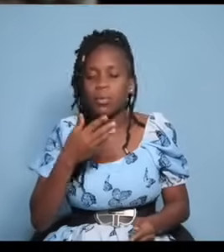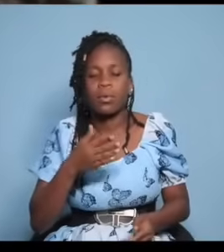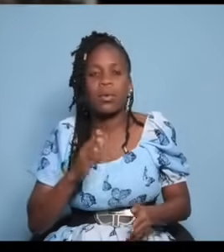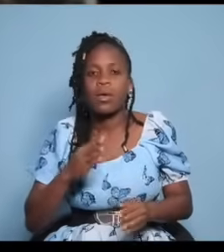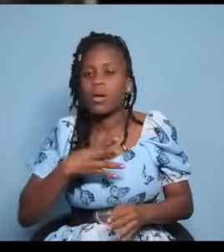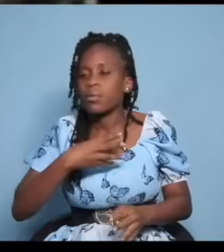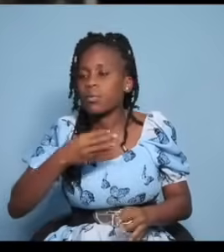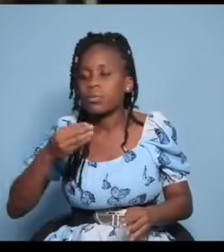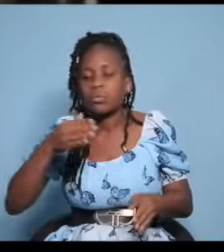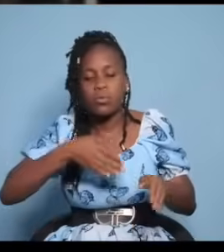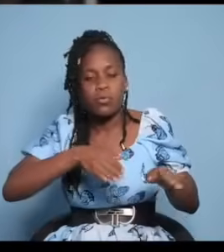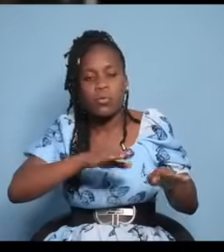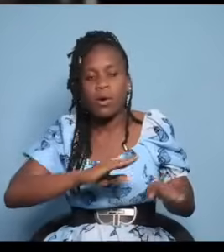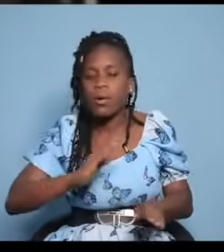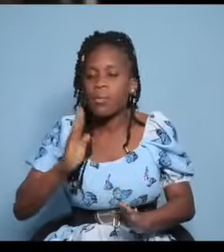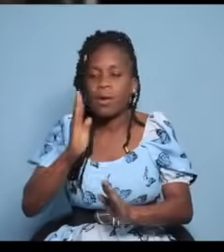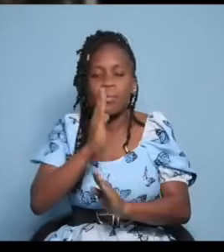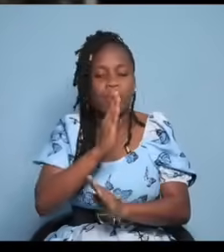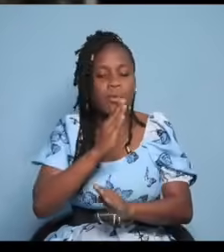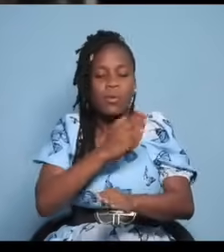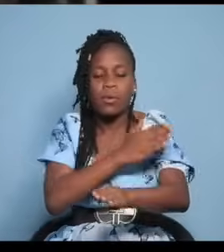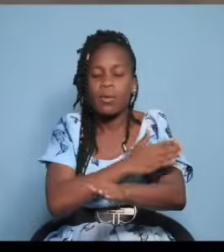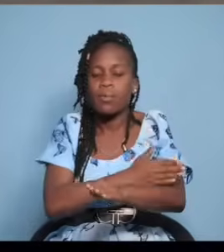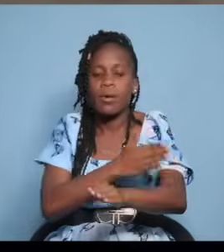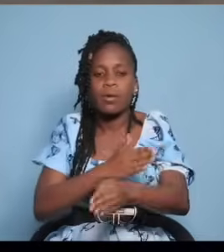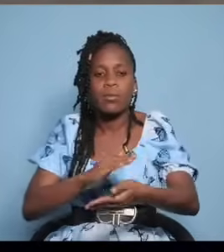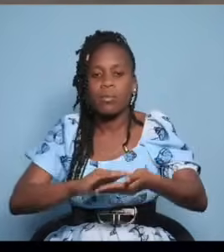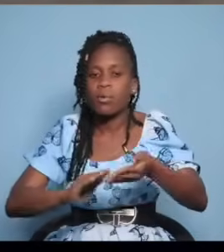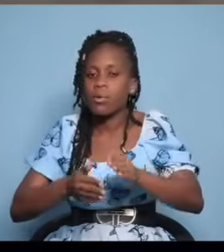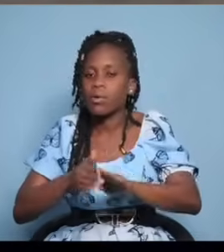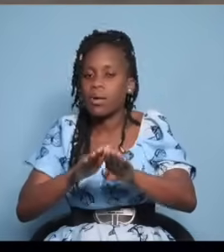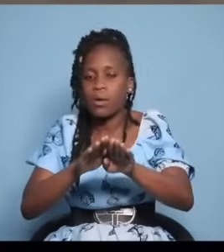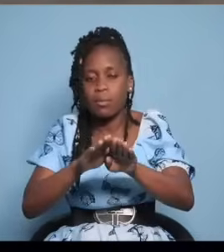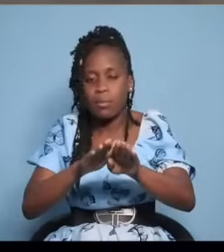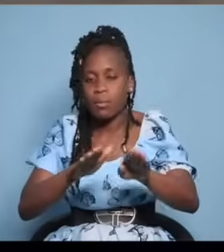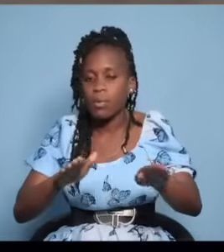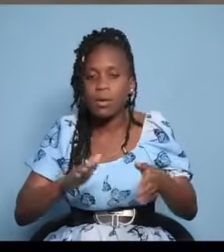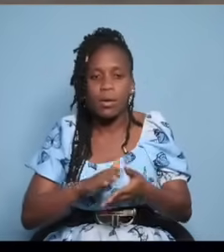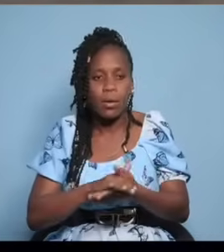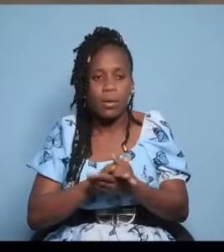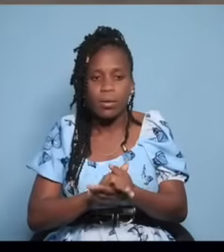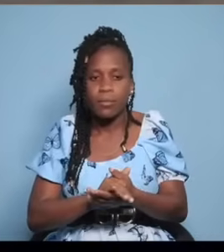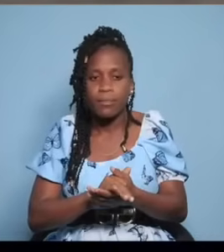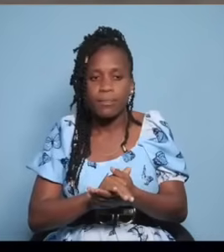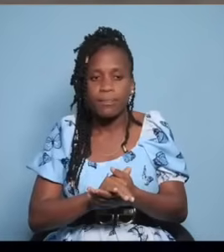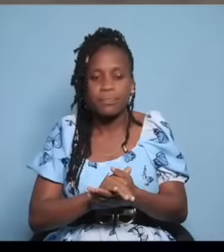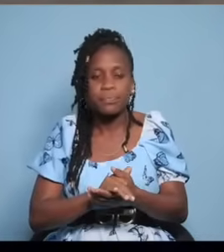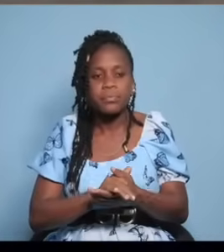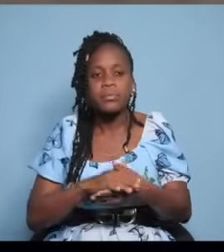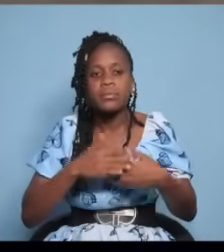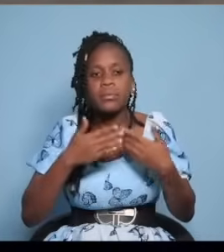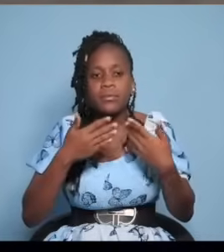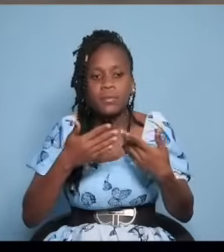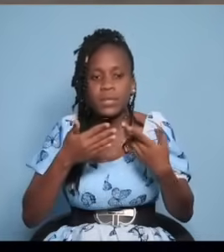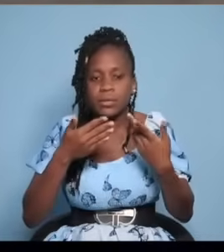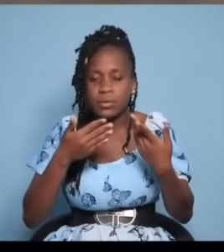kwanza makubaliano ya amani yamesainiwa siku kadhaa tu pale Naivasha. Sasa ikatafsiriwa kama ni